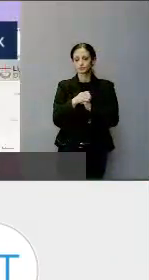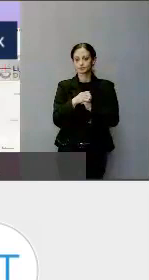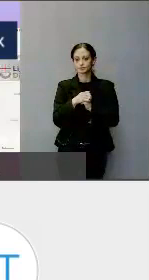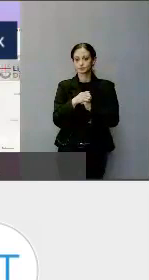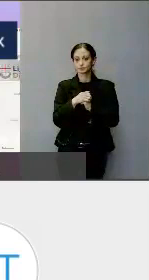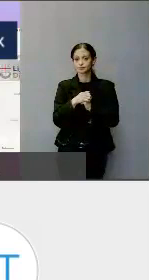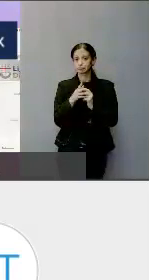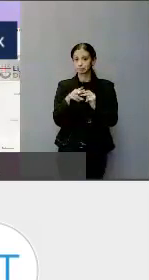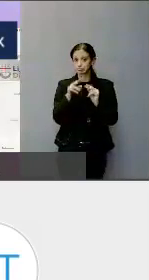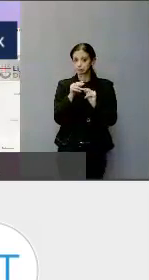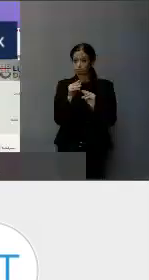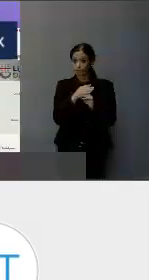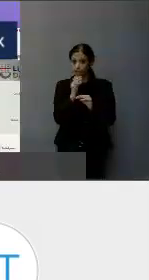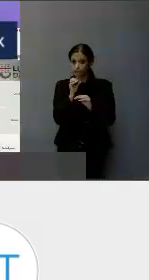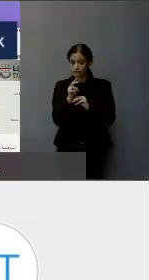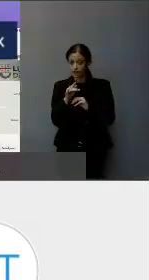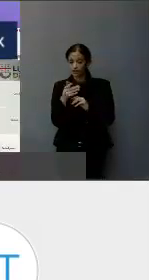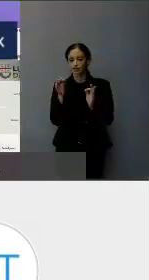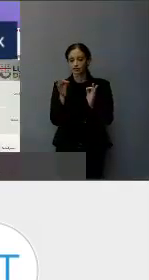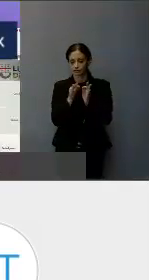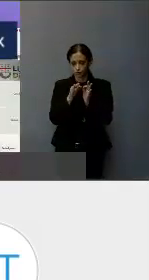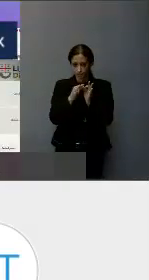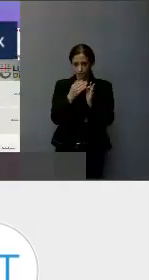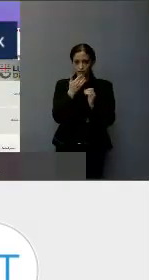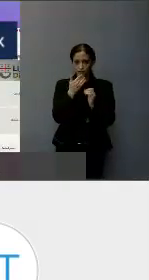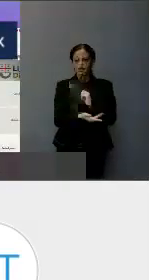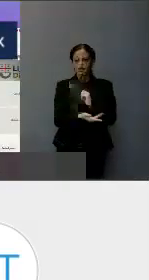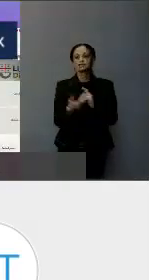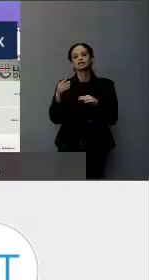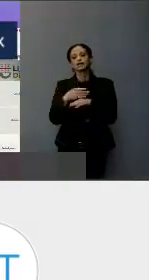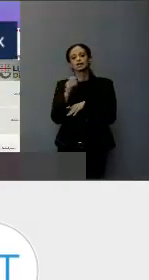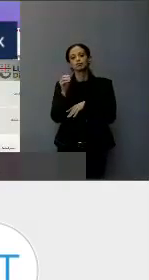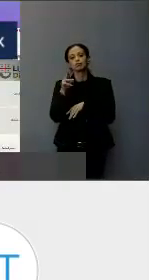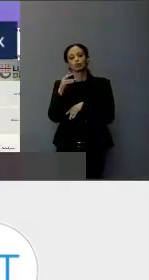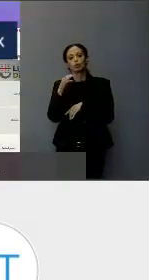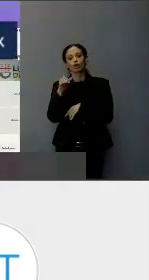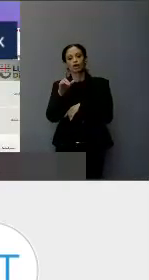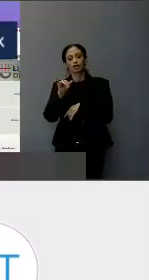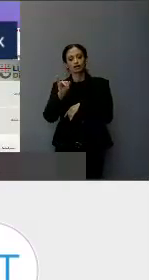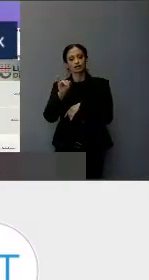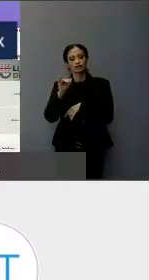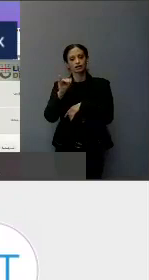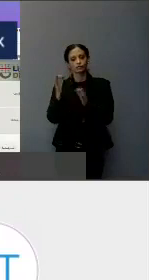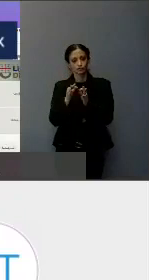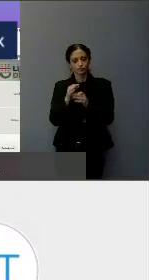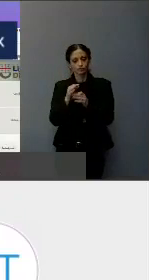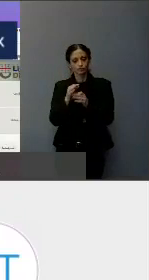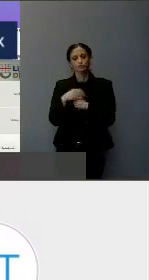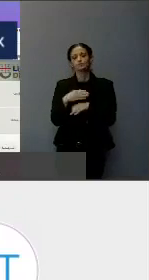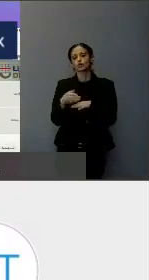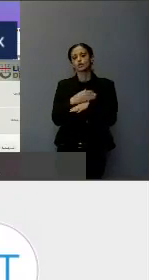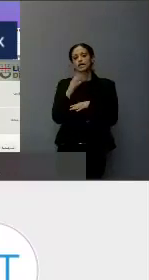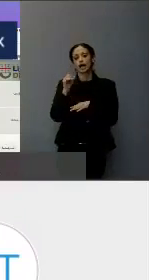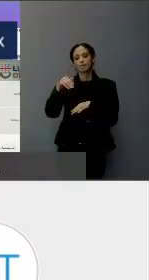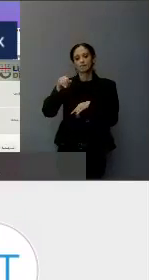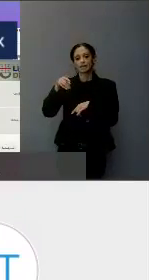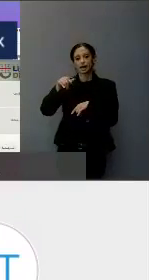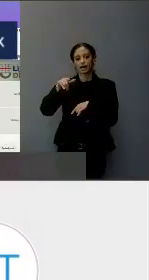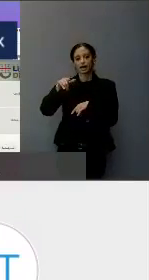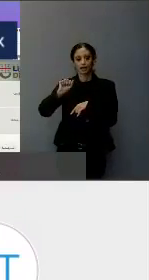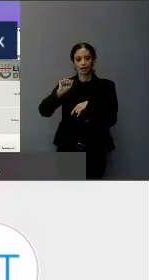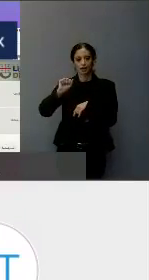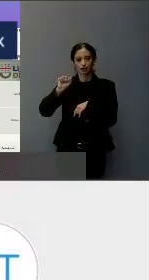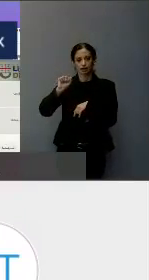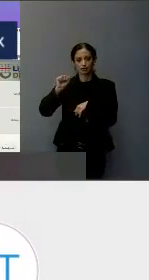consigliere avvenente numero durevole ha grazie consigliera bruccoleri favorevole consigliere campanella